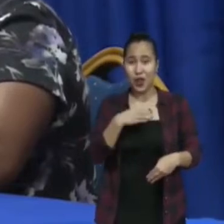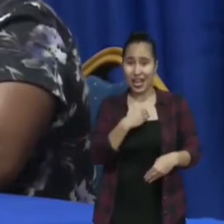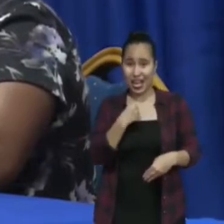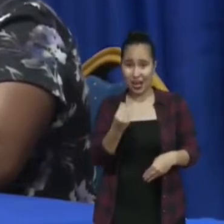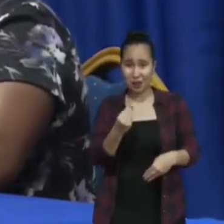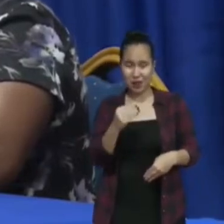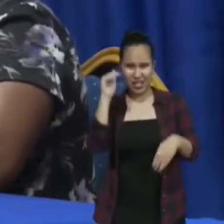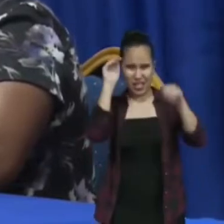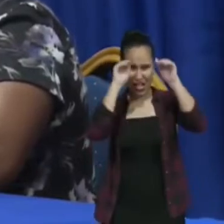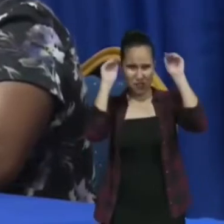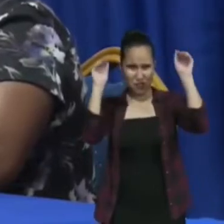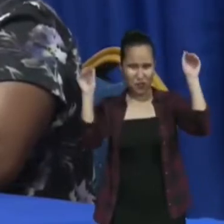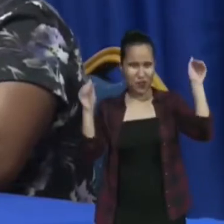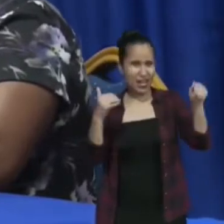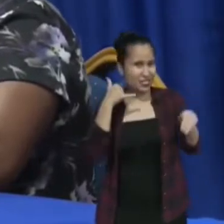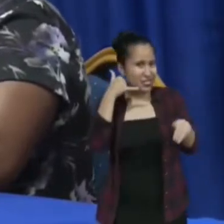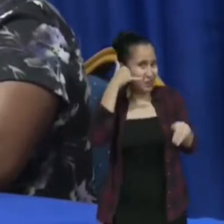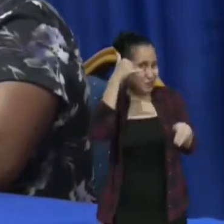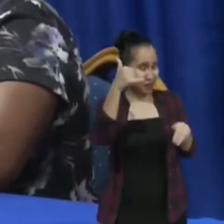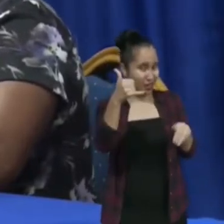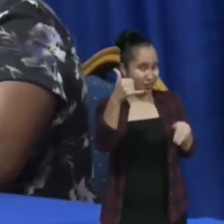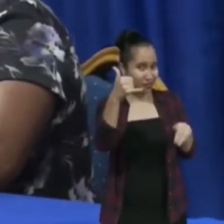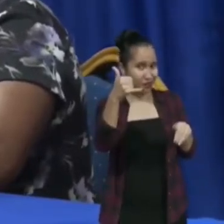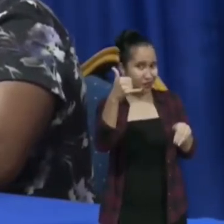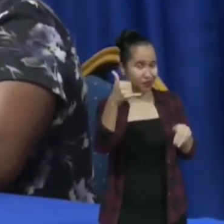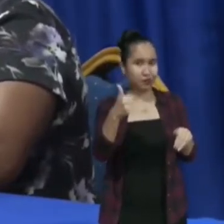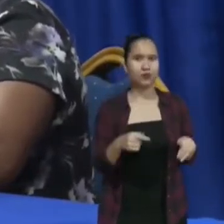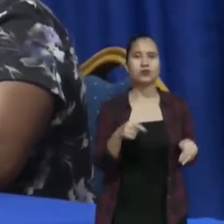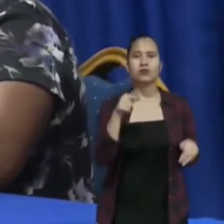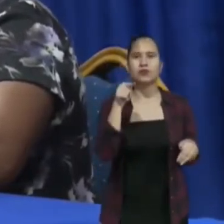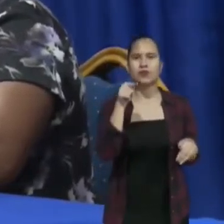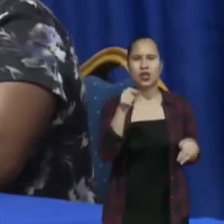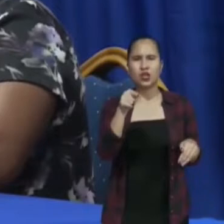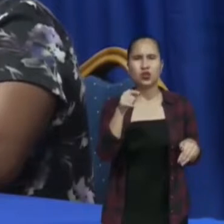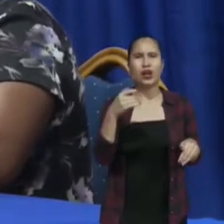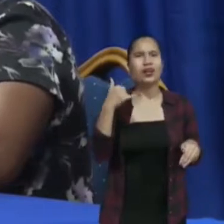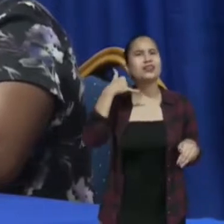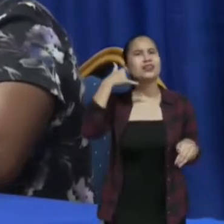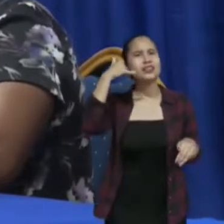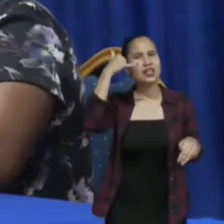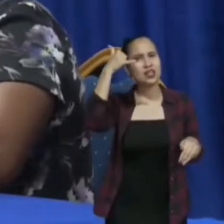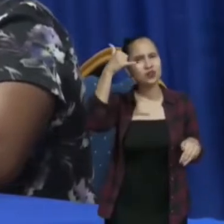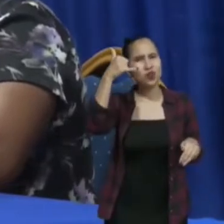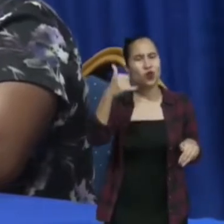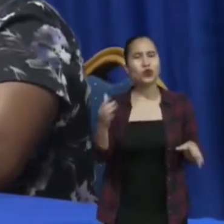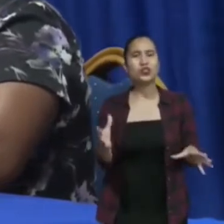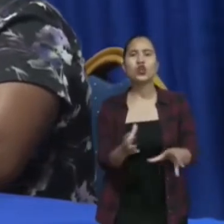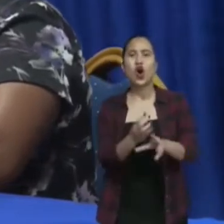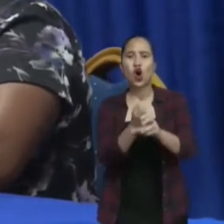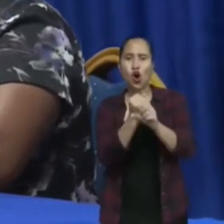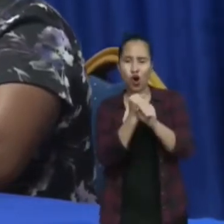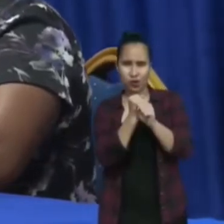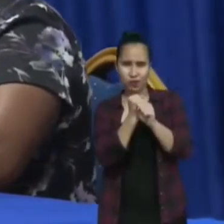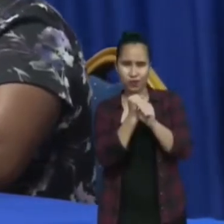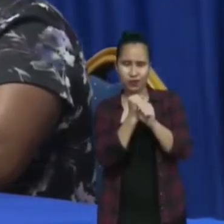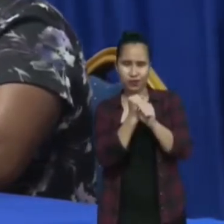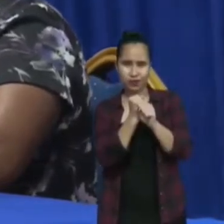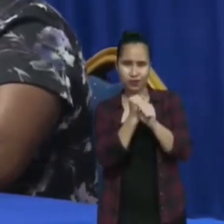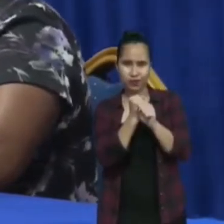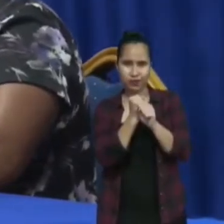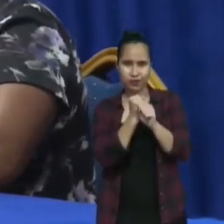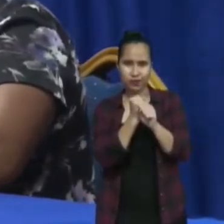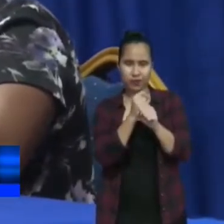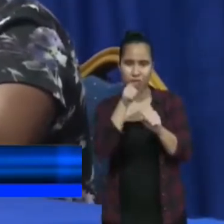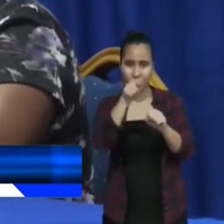hun informatie doorgeven en u gaat telefonisch worden afgehandeld. Uw